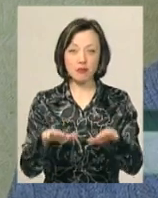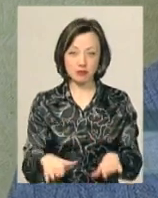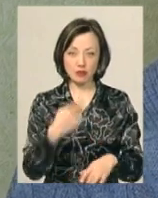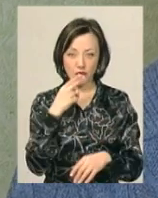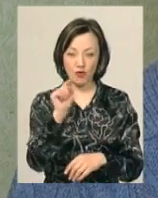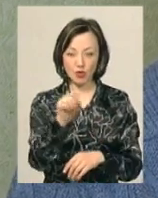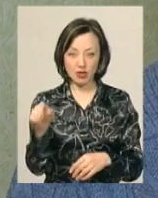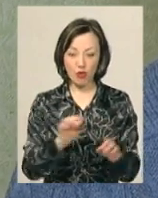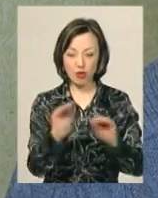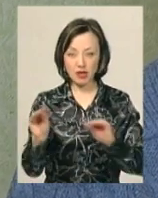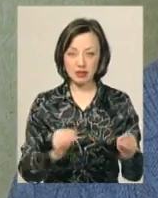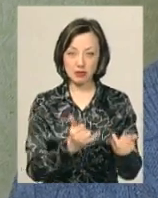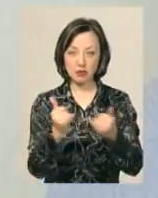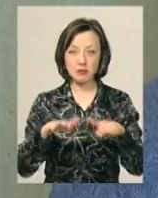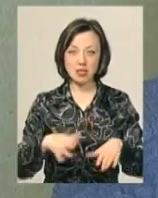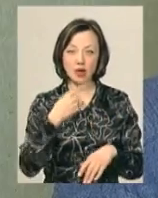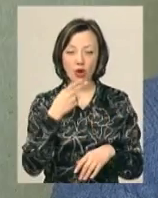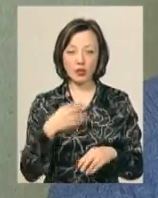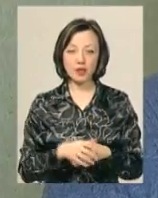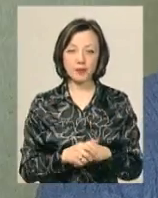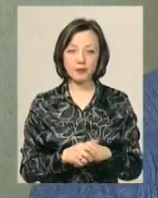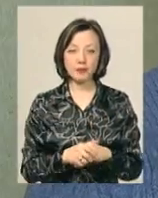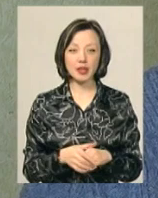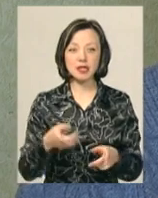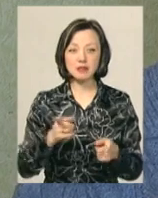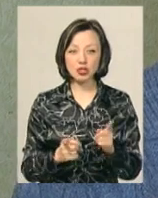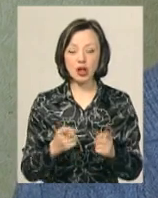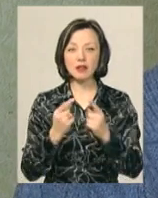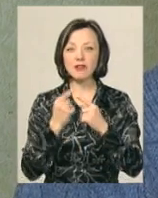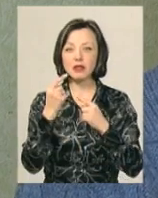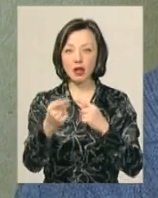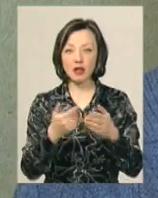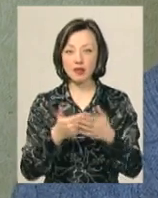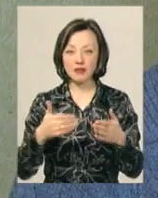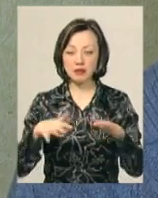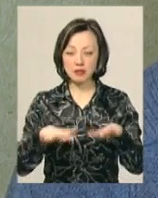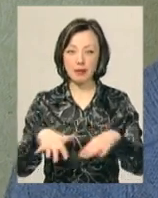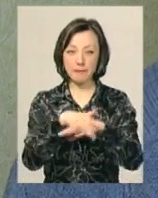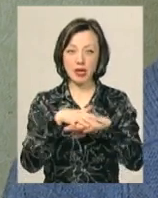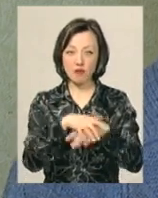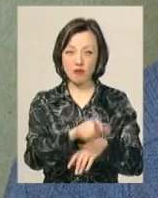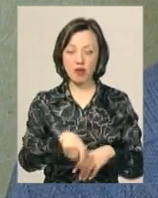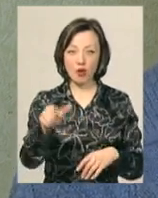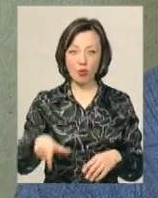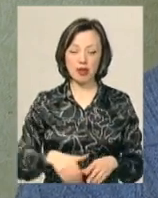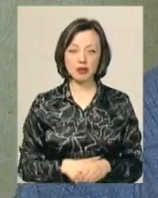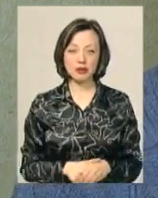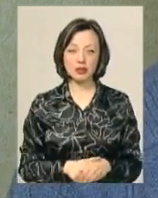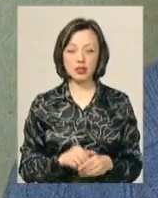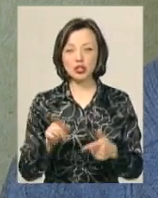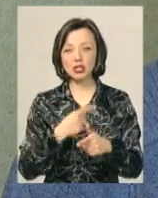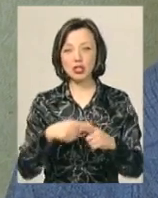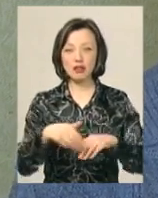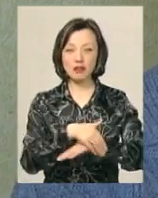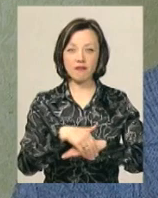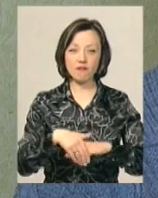забезпечити? Обладнати, забезпечити місце для куріння. Звичайно, що було віддалене від місця масового перебування громадян. Там, чи на